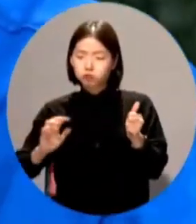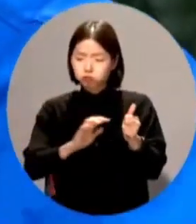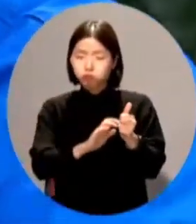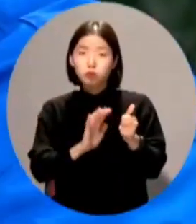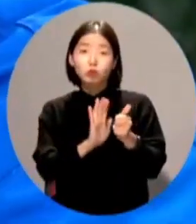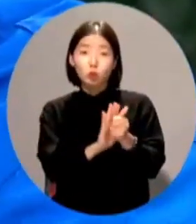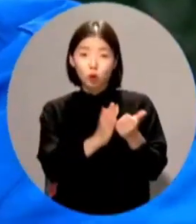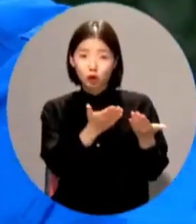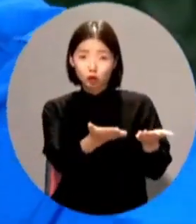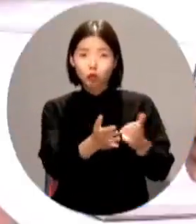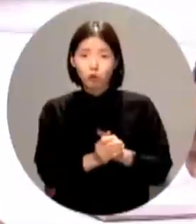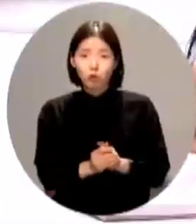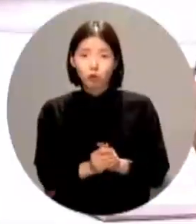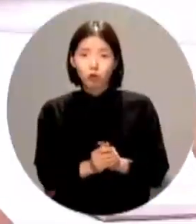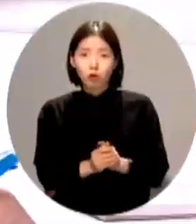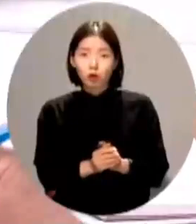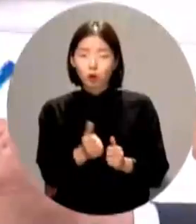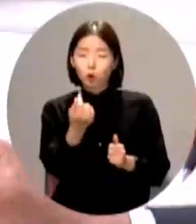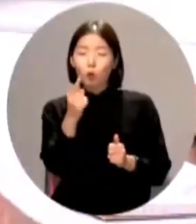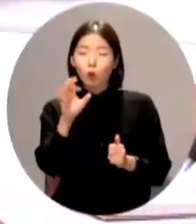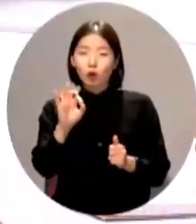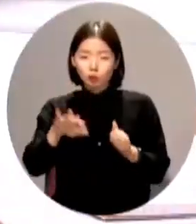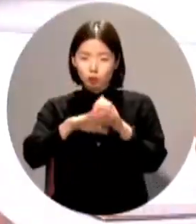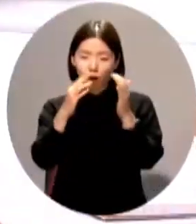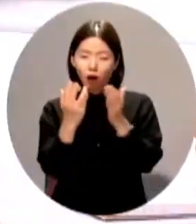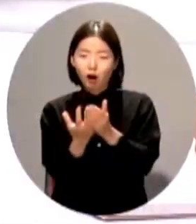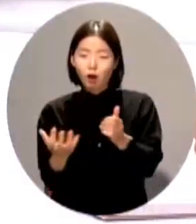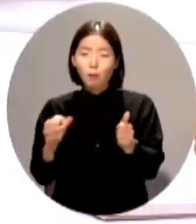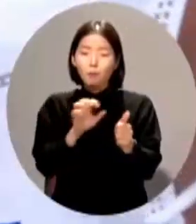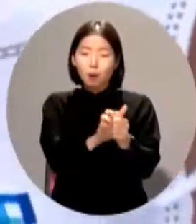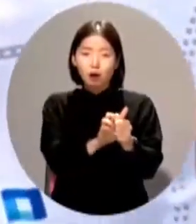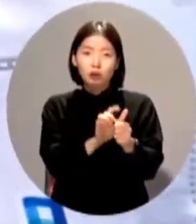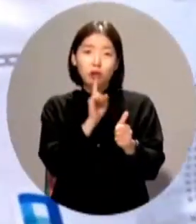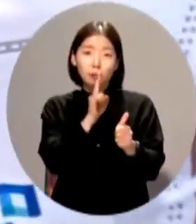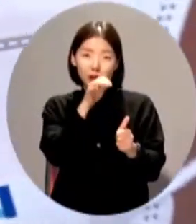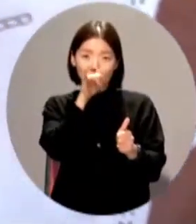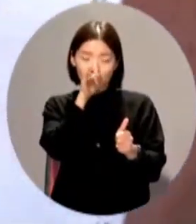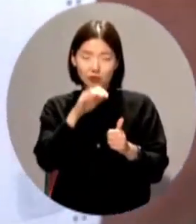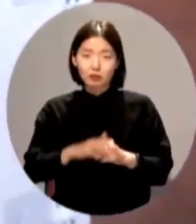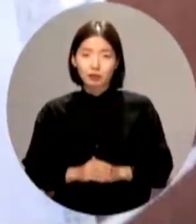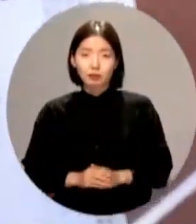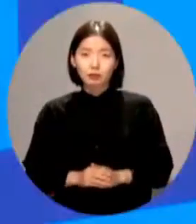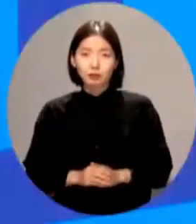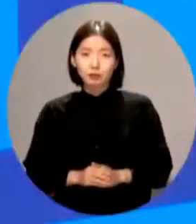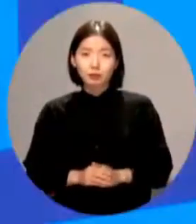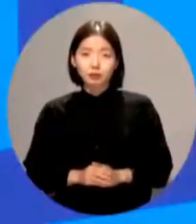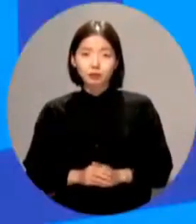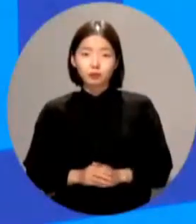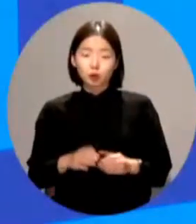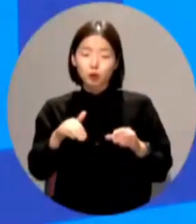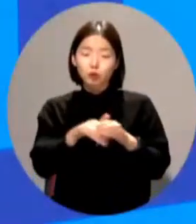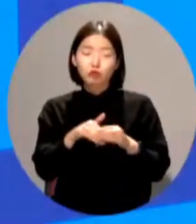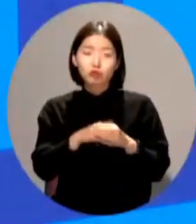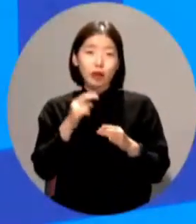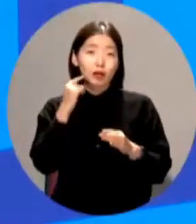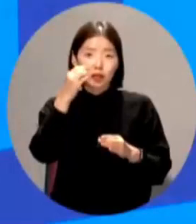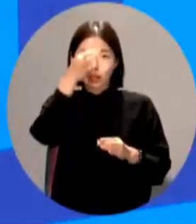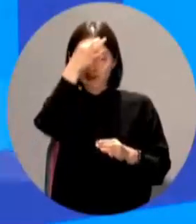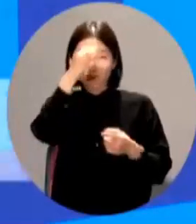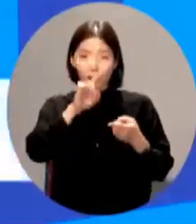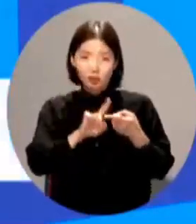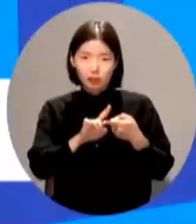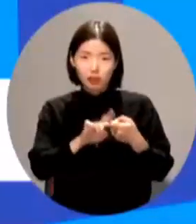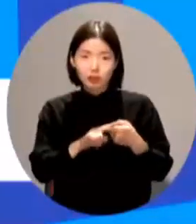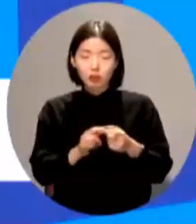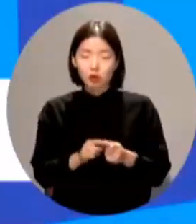나서면서 이른바 황 심을 전혀 없고 있다는 시선을 받고 있습니다 저는 문화 예술 쪽에 군 손님이